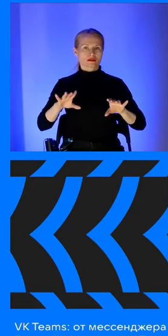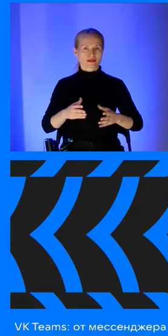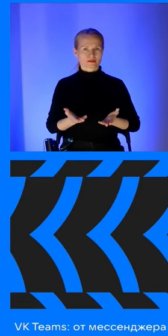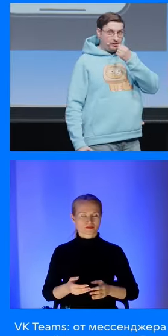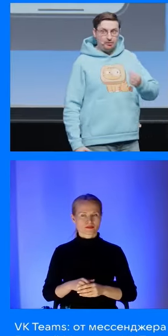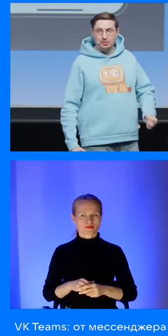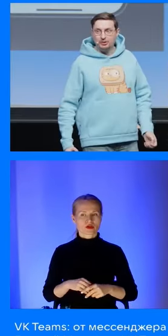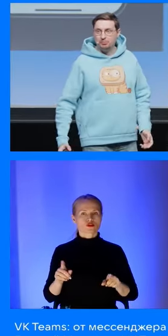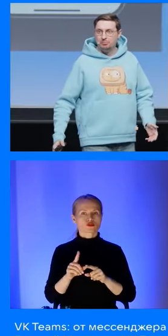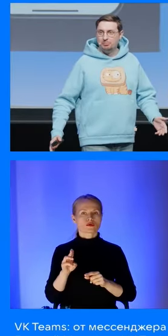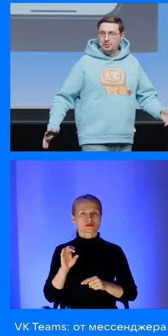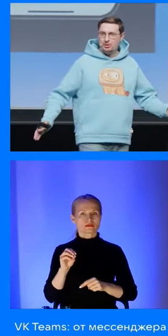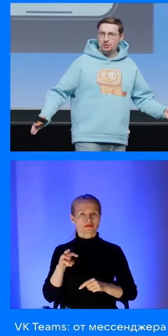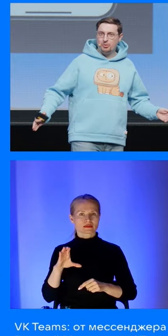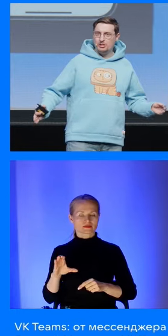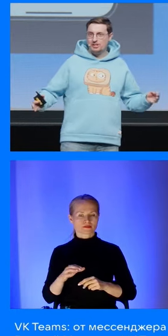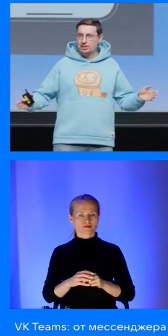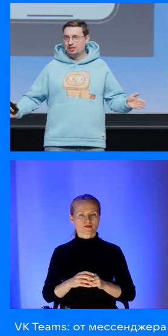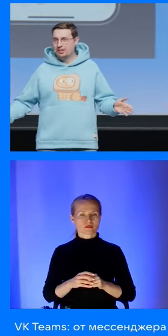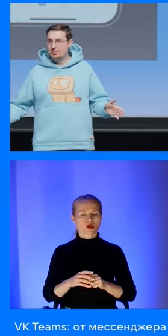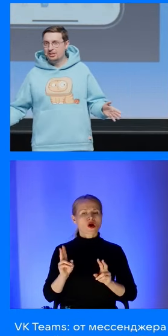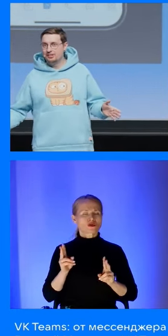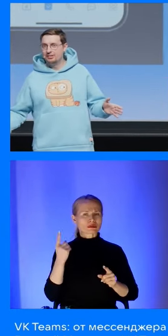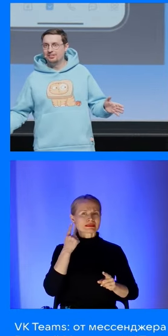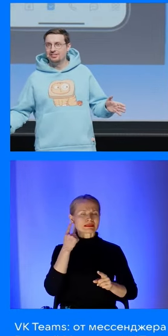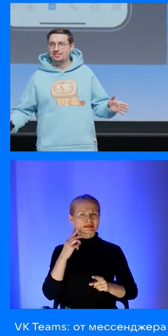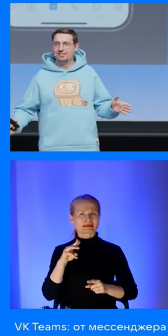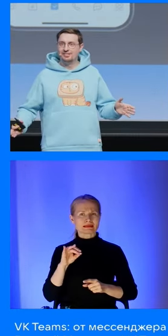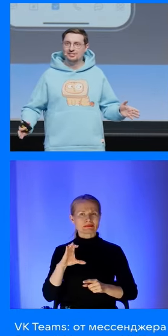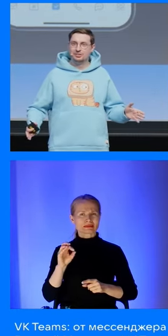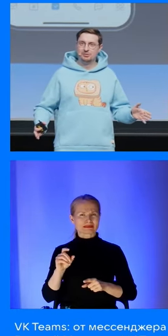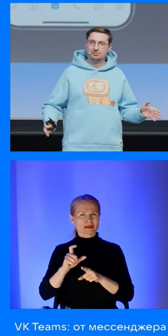рассказать. Что такое Teams? Во-первых, там, поднимите руки, кто вообще слышал о Teams?